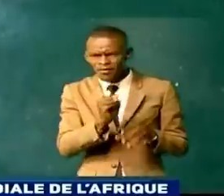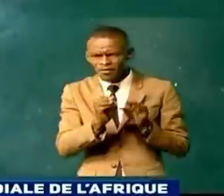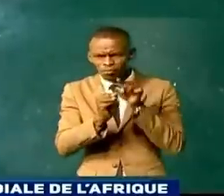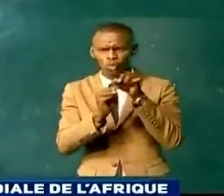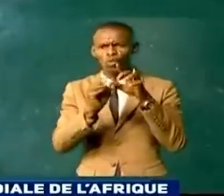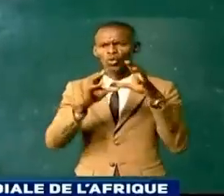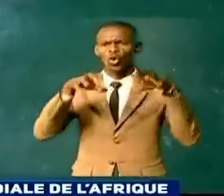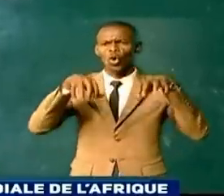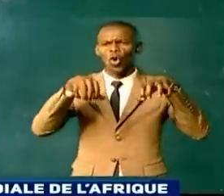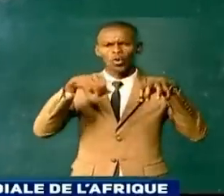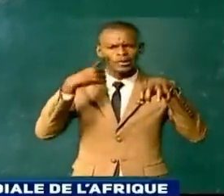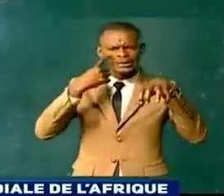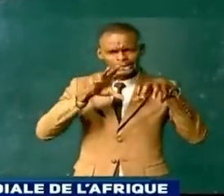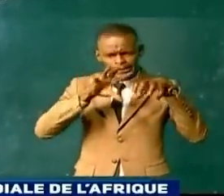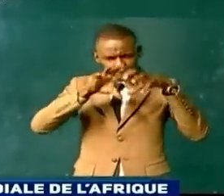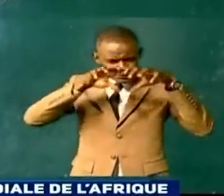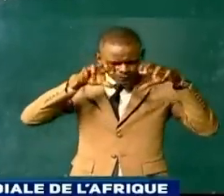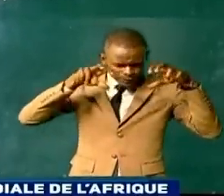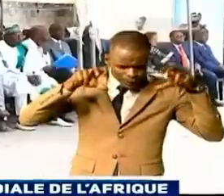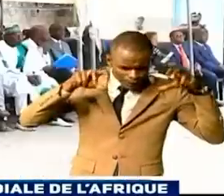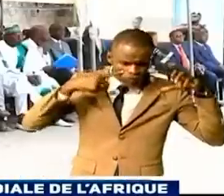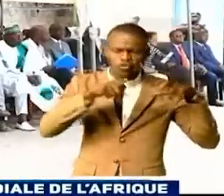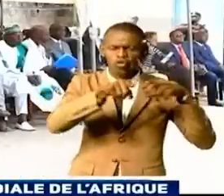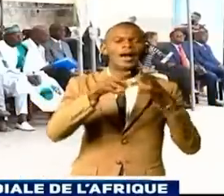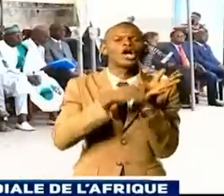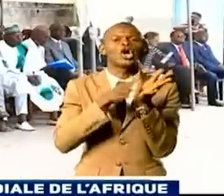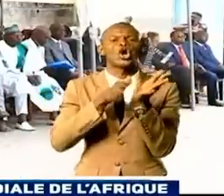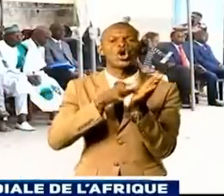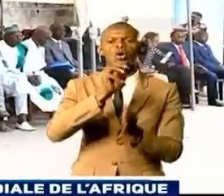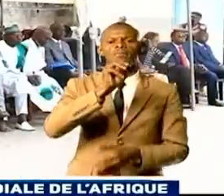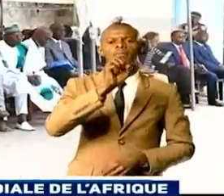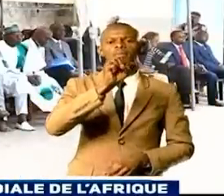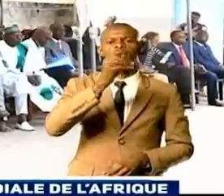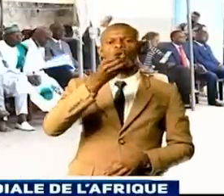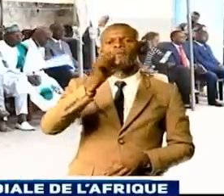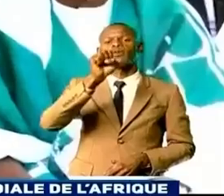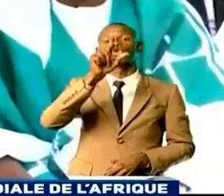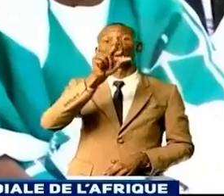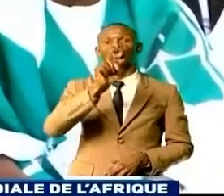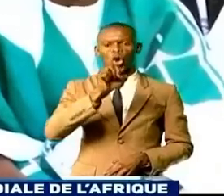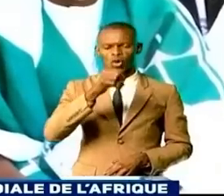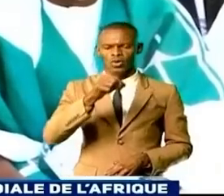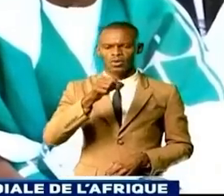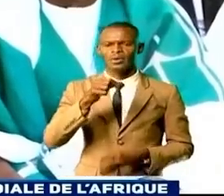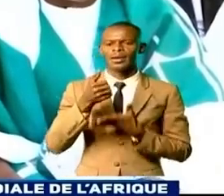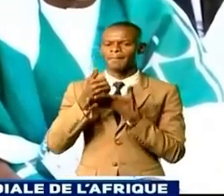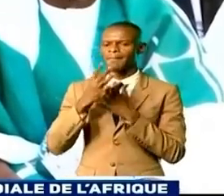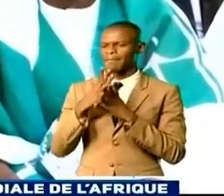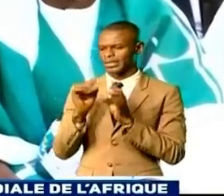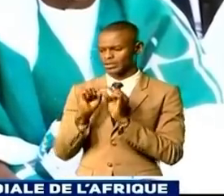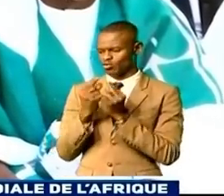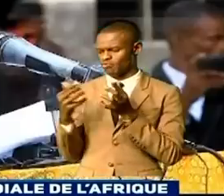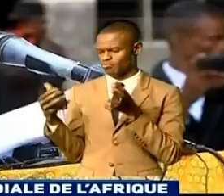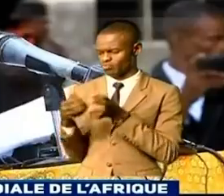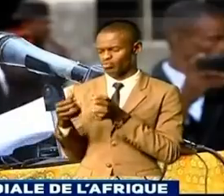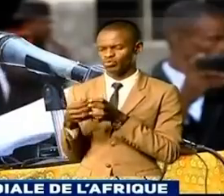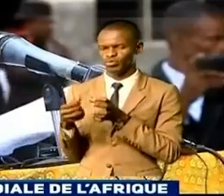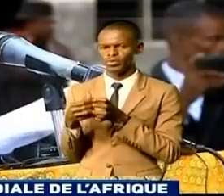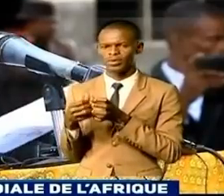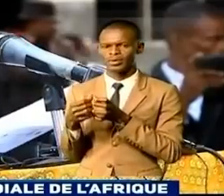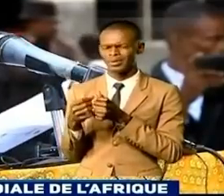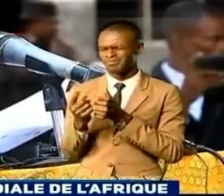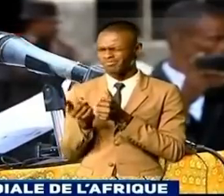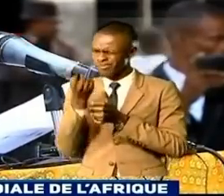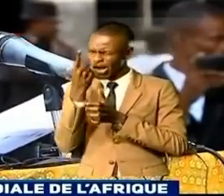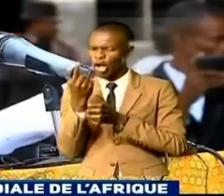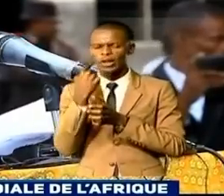cette Journée mondiale de l'Afrique. En sa qualité du vice-doyen du groupe des ambassadeurs africains, Rachid Agassim